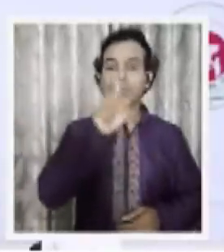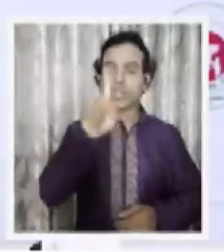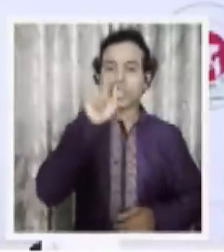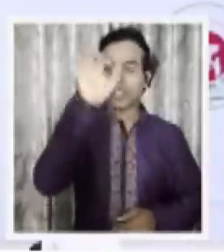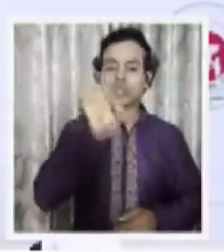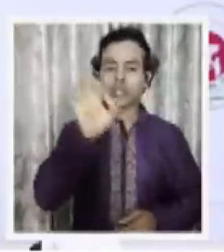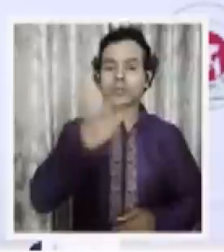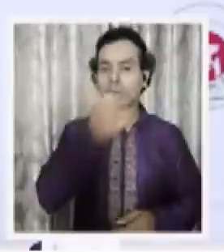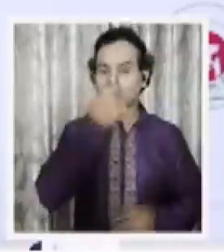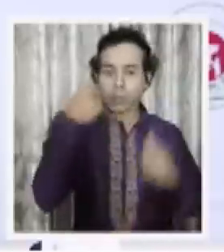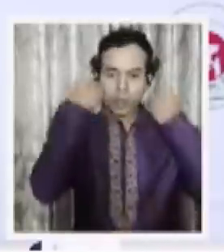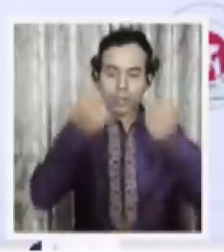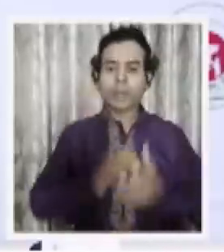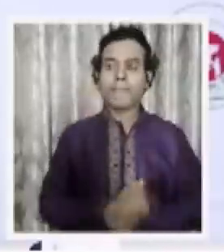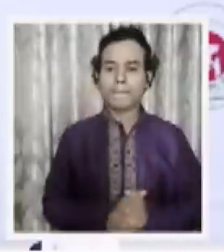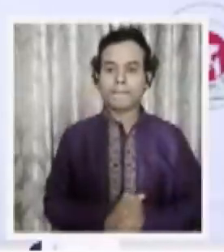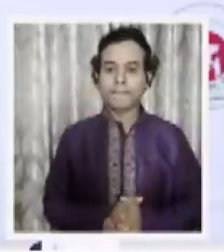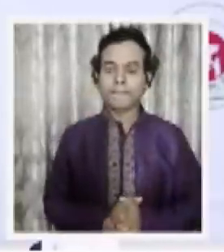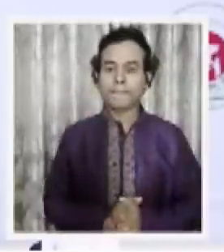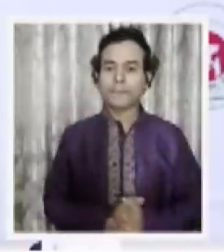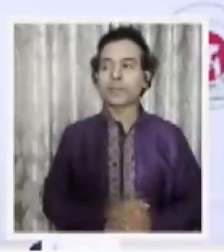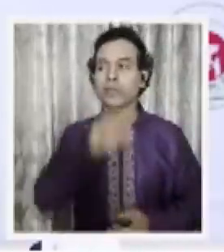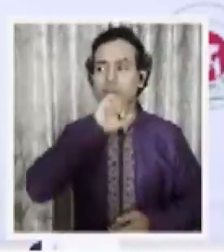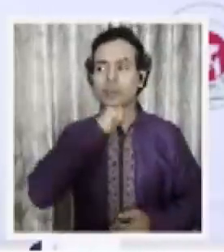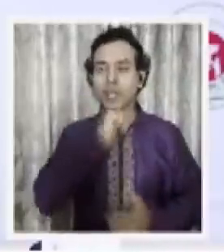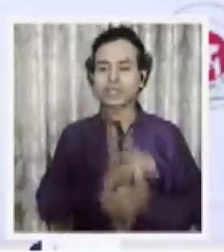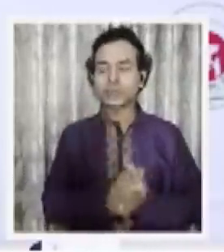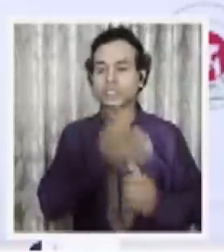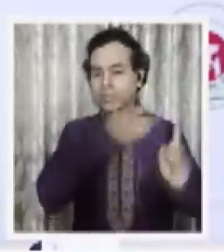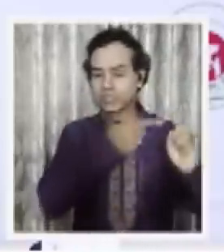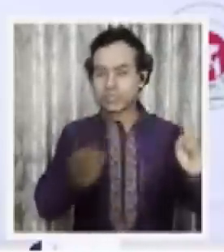78.79% পুরুষ এবং 21.21% নারী।